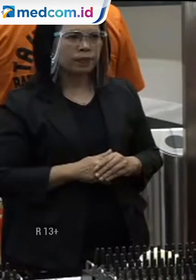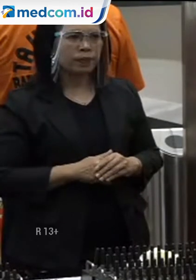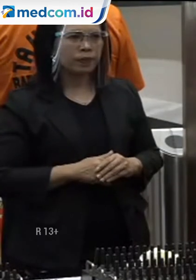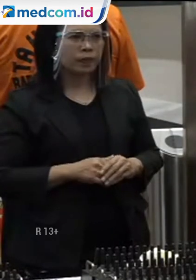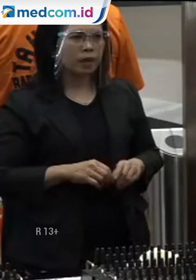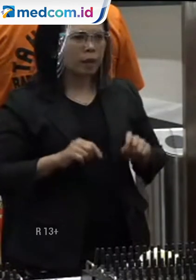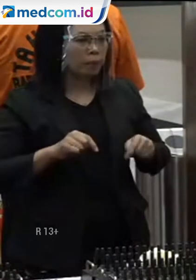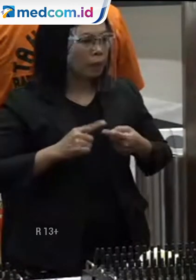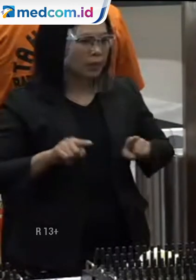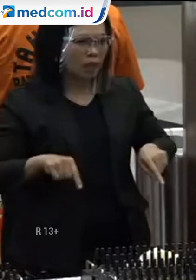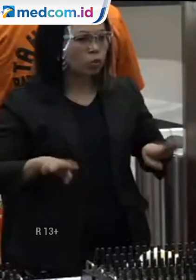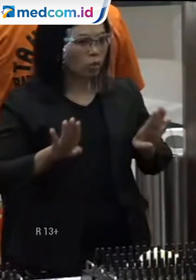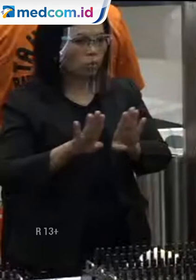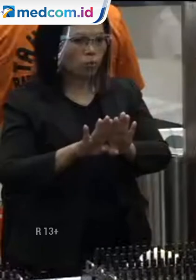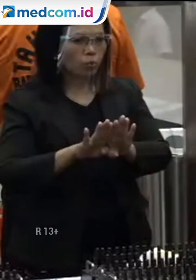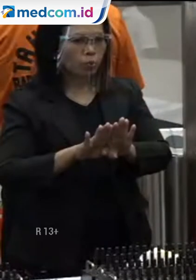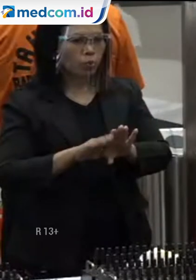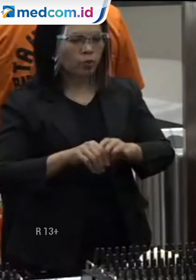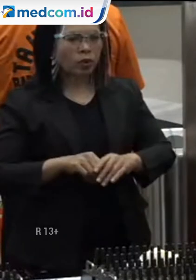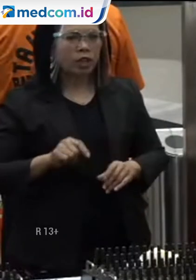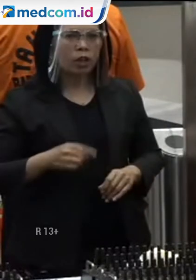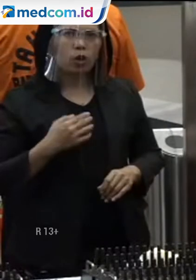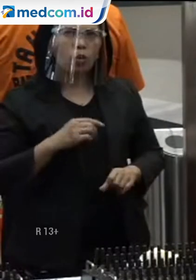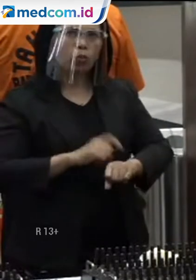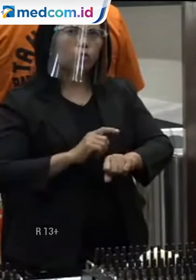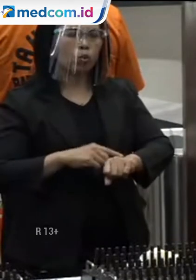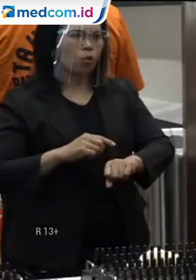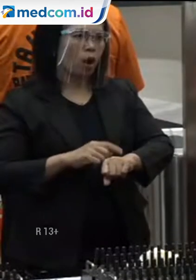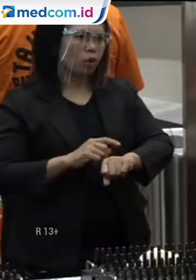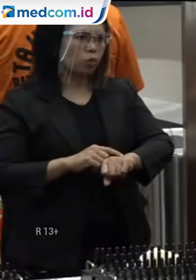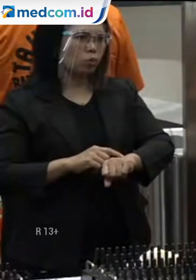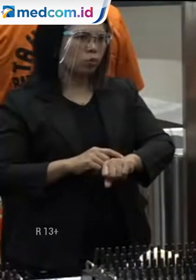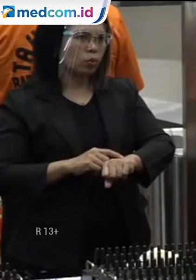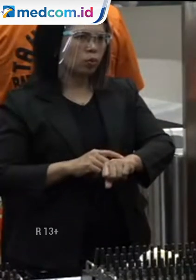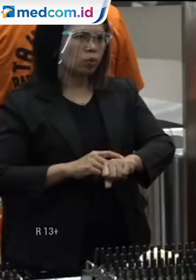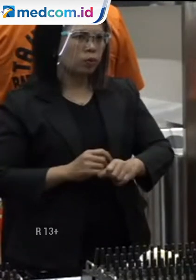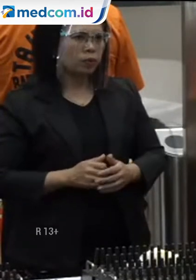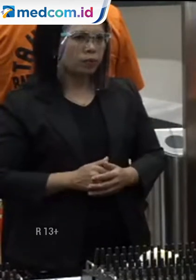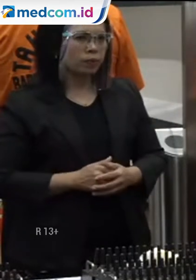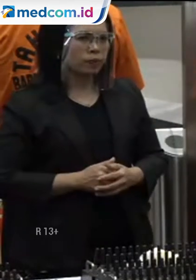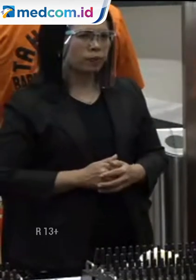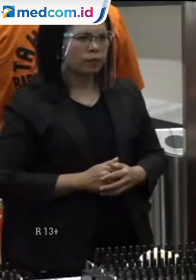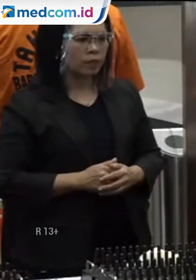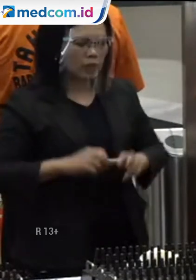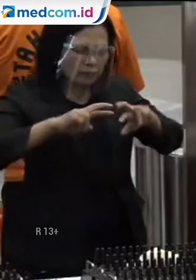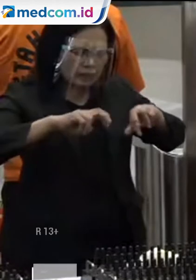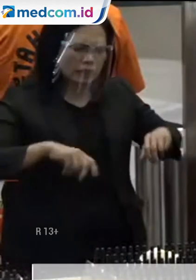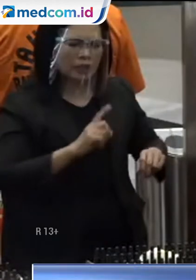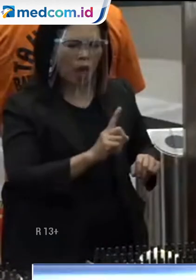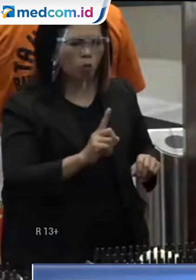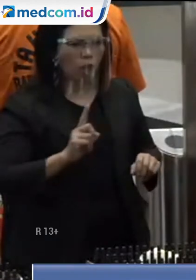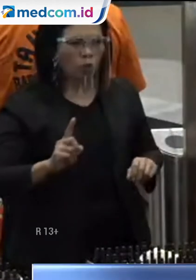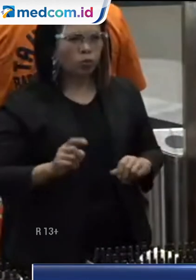ditutup, maka ini perlu waktu untuk bisa kita coba eksplor satu persatu, sehingga